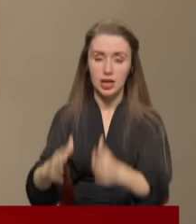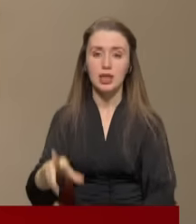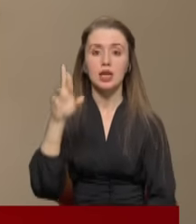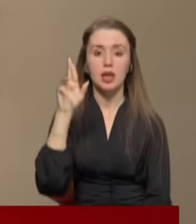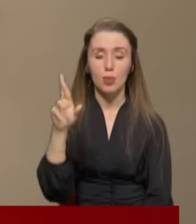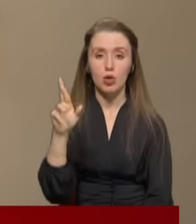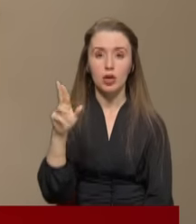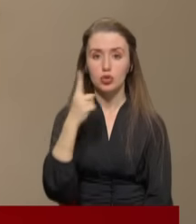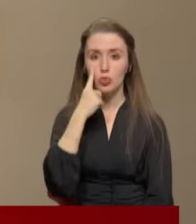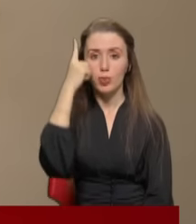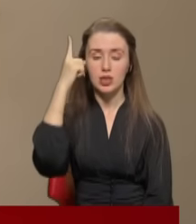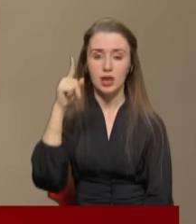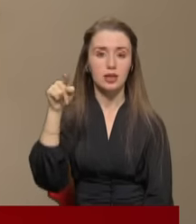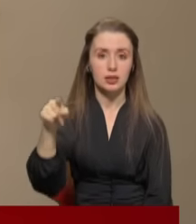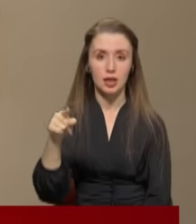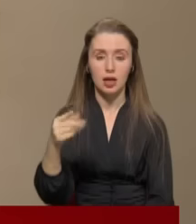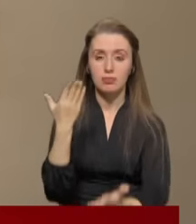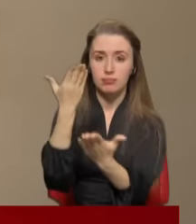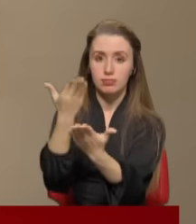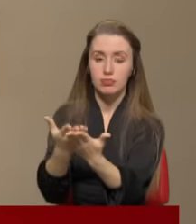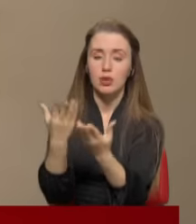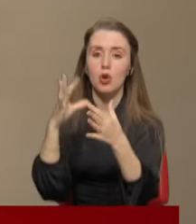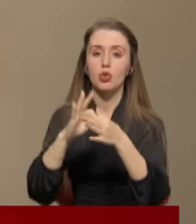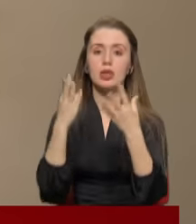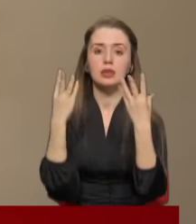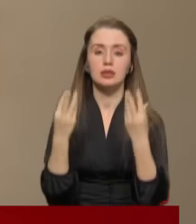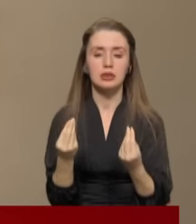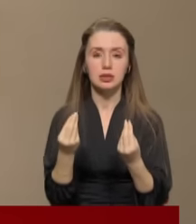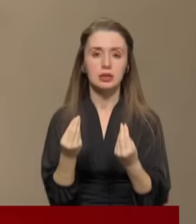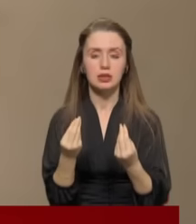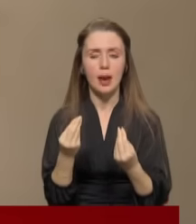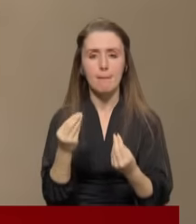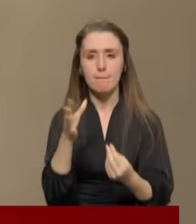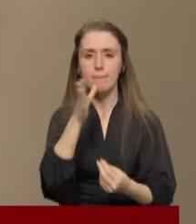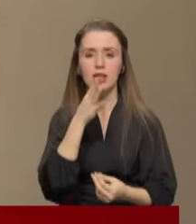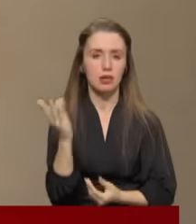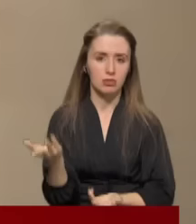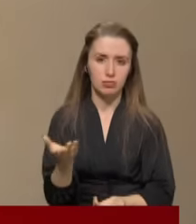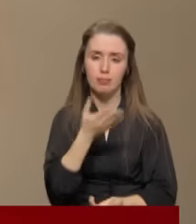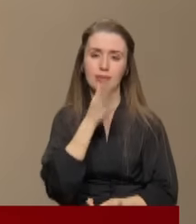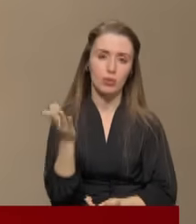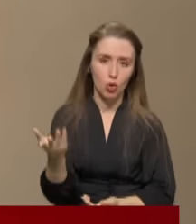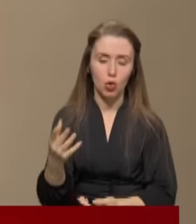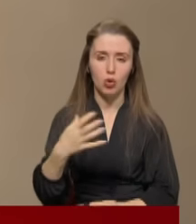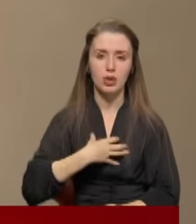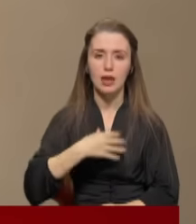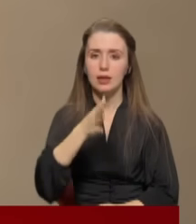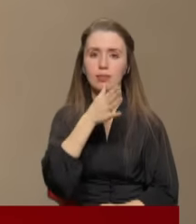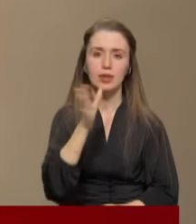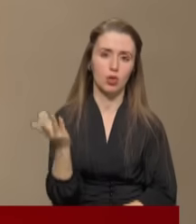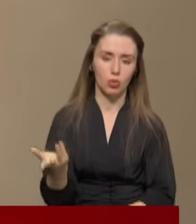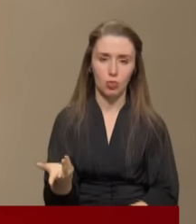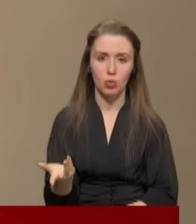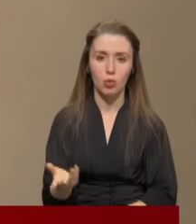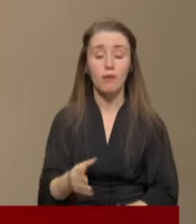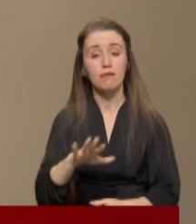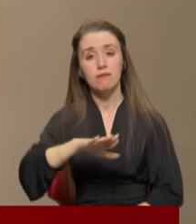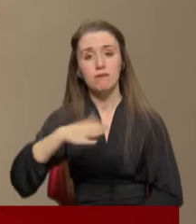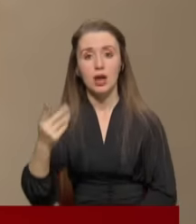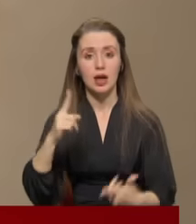raporların Cumhurbaşkanlığına aslında iletildiğiyle ilgili olarak bilgi sahibi değil, kurmaylar bu konuyla ilgili olarak kendisini bilgilendirmemiş vaziyetteler. Ya